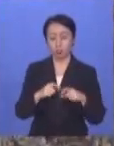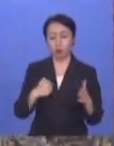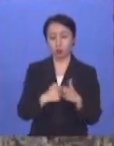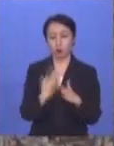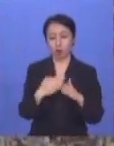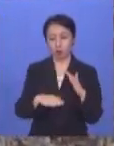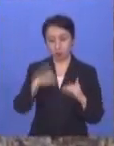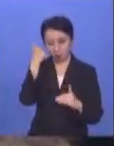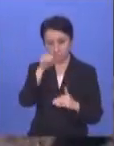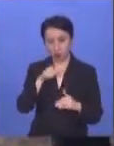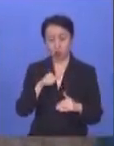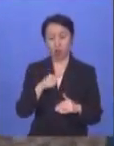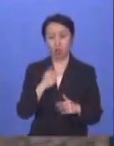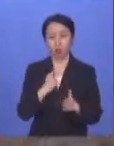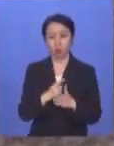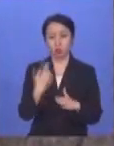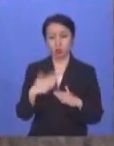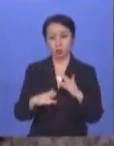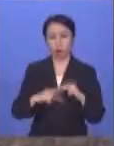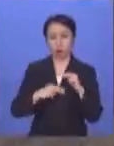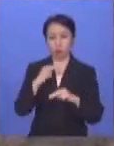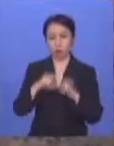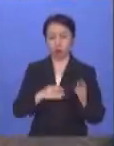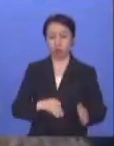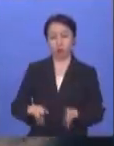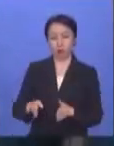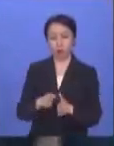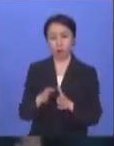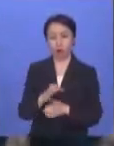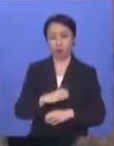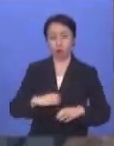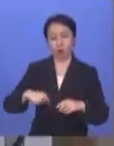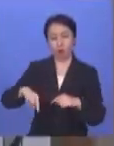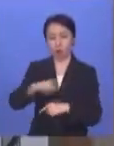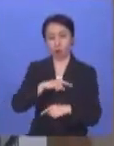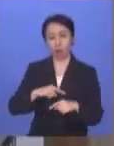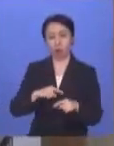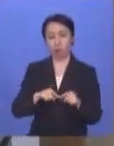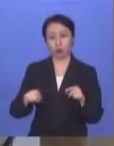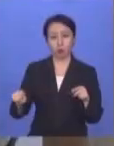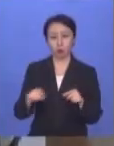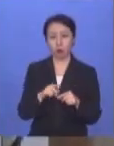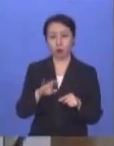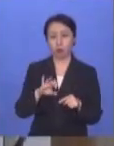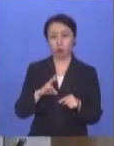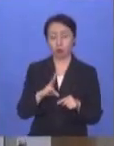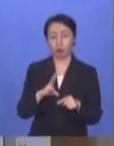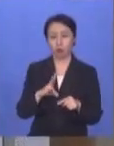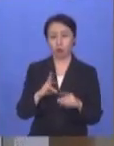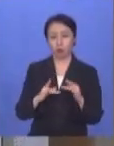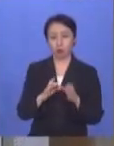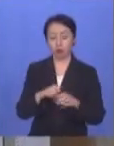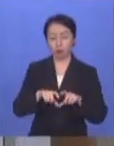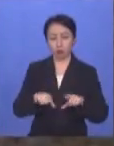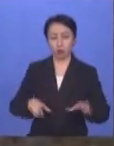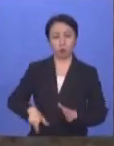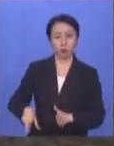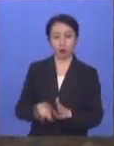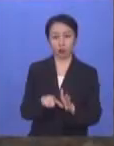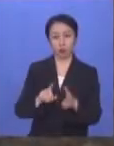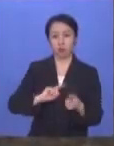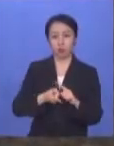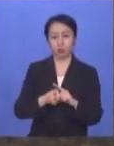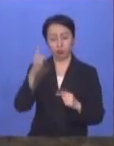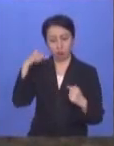конца года он должен завершить строительство подъездных путей, концевых и промежуточных опор, промежуточной конструкции, монтаж монолитной тротуарной плиты и